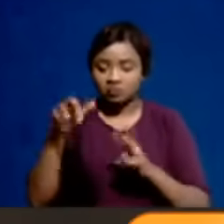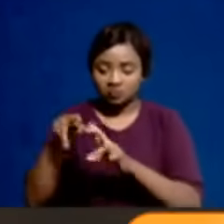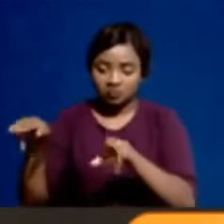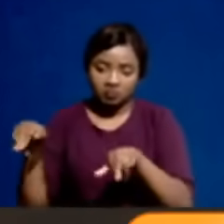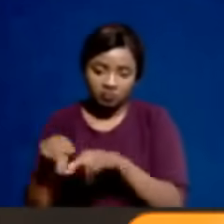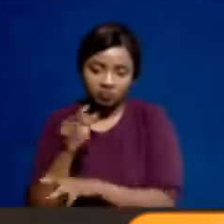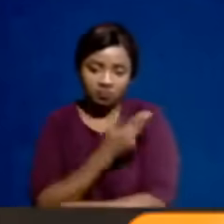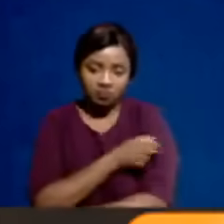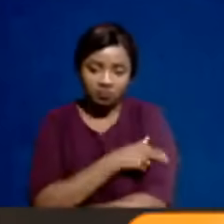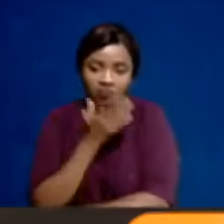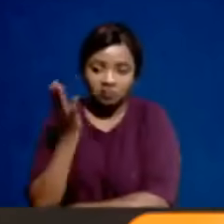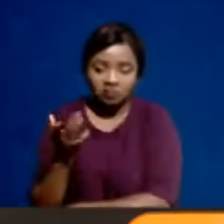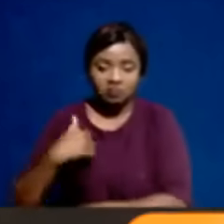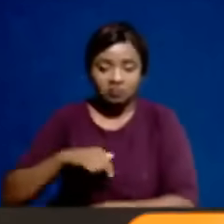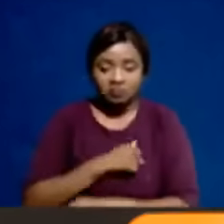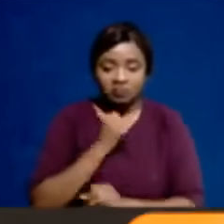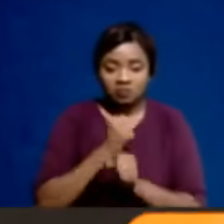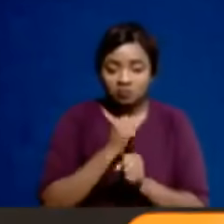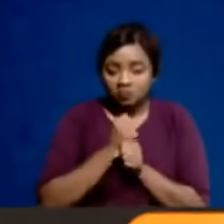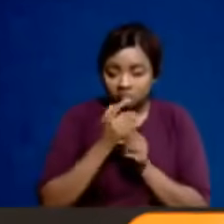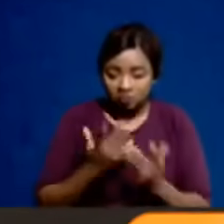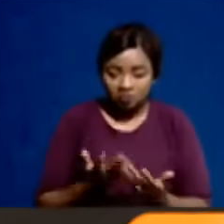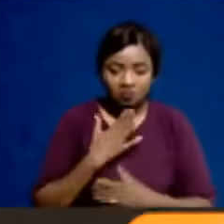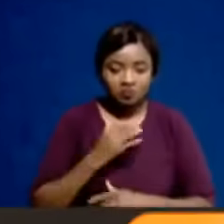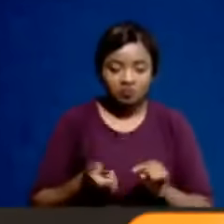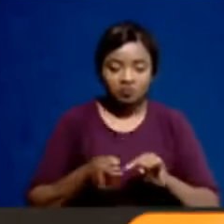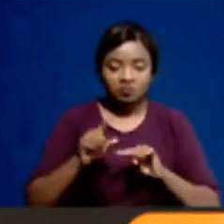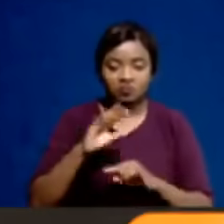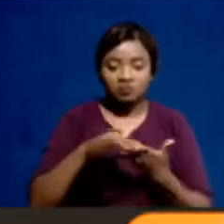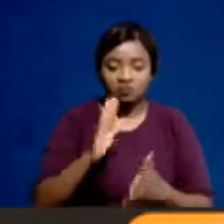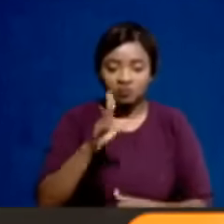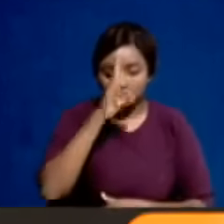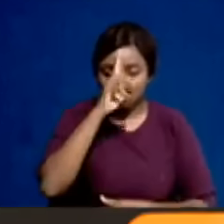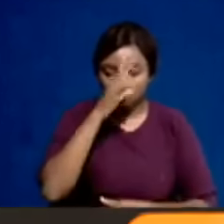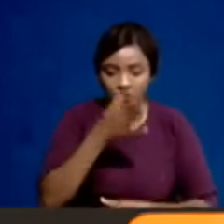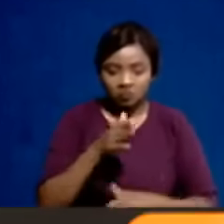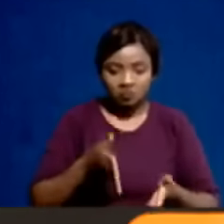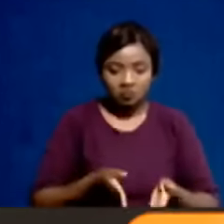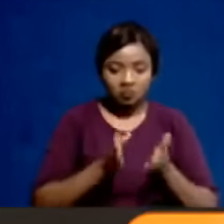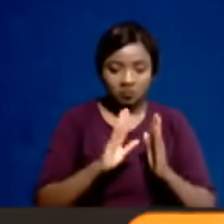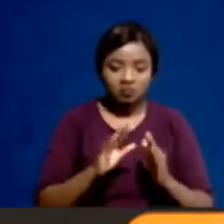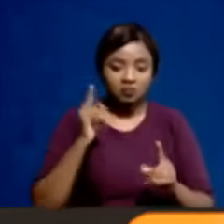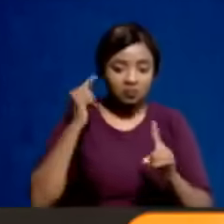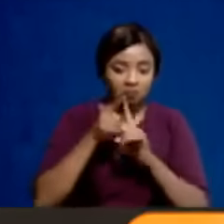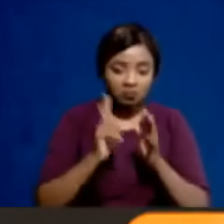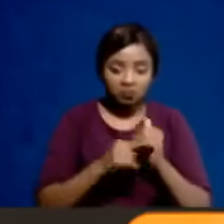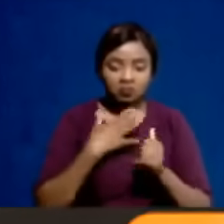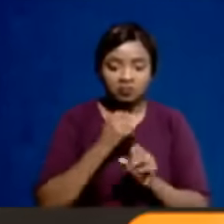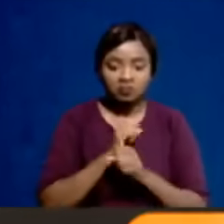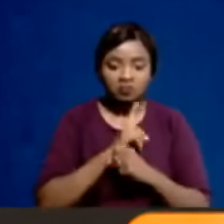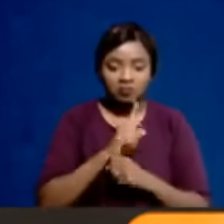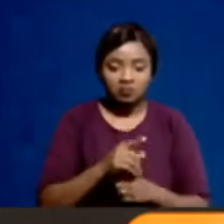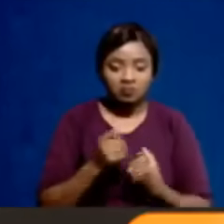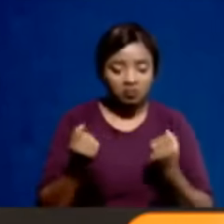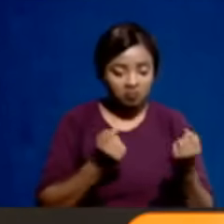kuweka watu yetu polisi wako barabarani ili kukakua magari, kuhakikisha kwamba kila gari inabeba kulingana